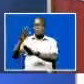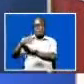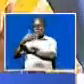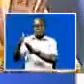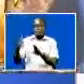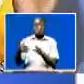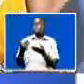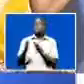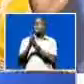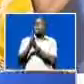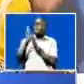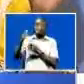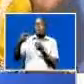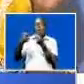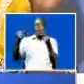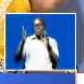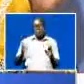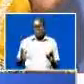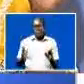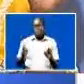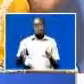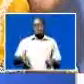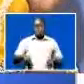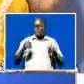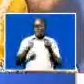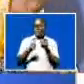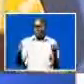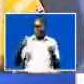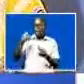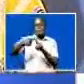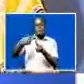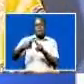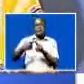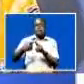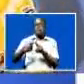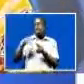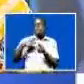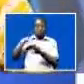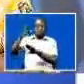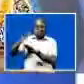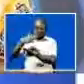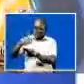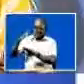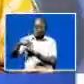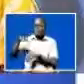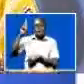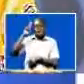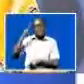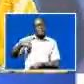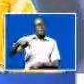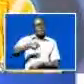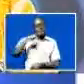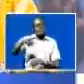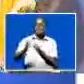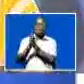hizi ombea adui zako waishi siku maisha mema, si ndio? Wale waimbaji walituimbia kutukumbusha sisi